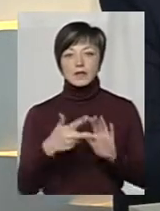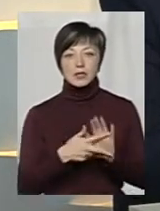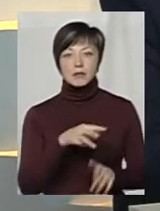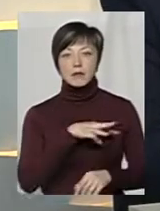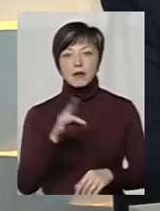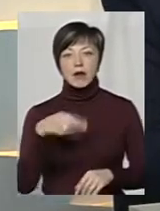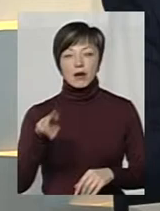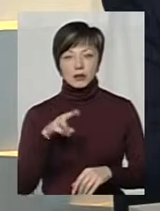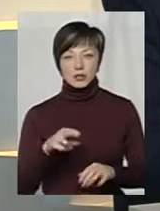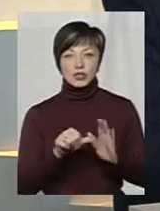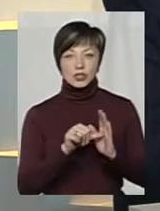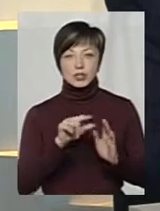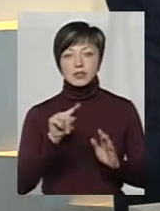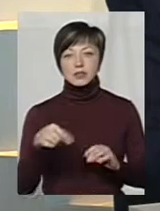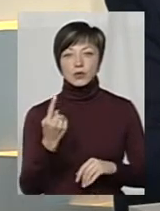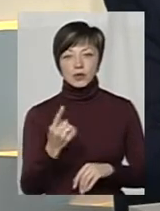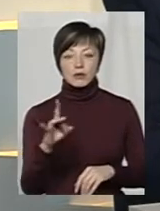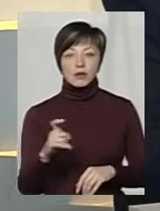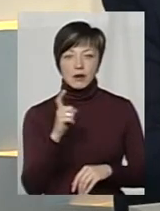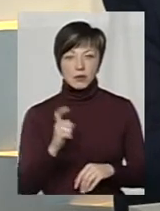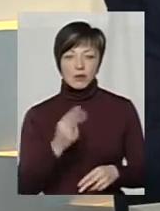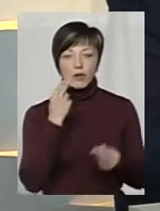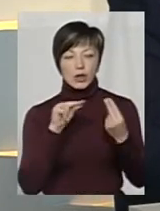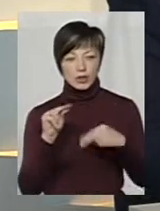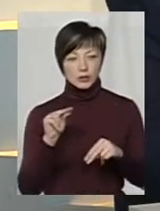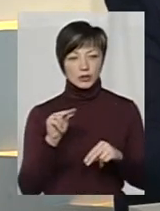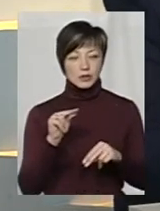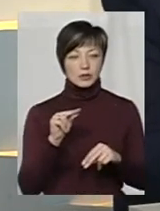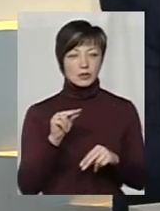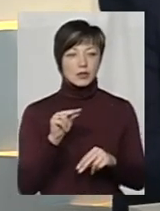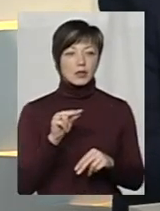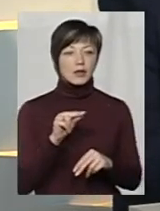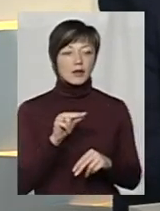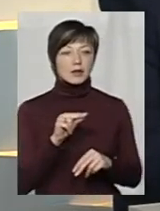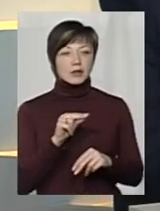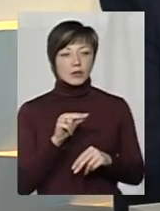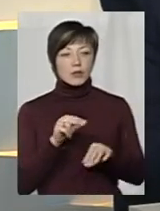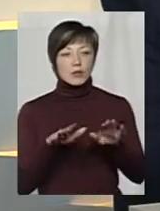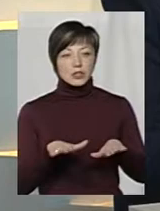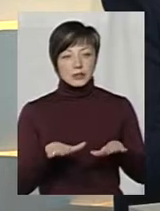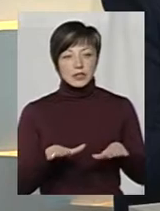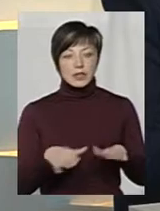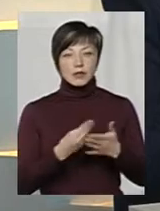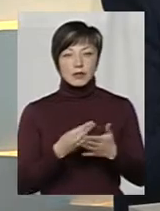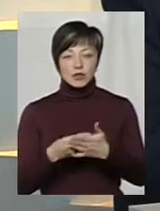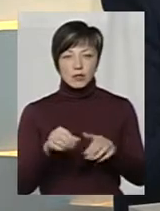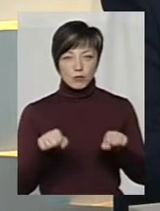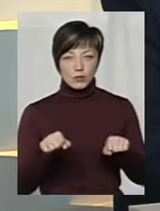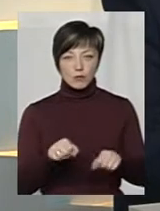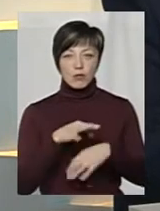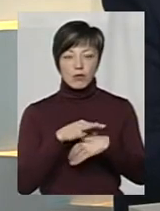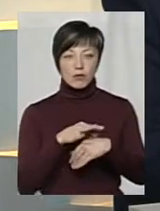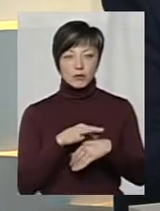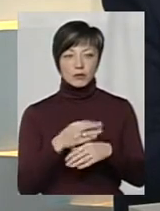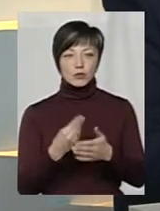гривень. Тобто в 6,1 рази покращилась можливість місцевих бюджетів